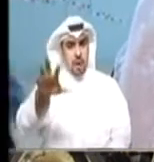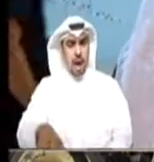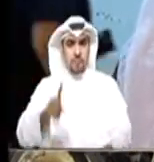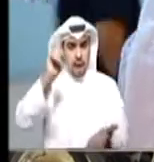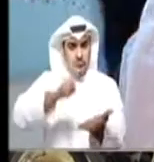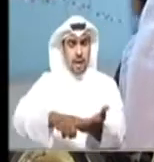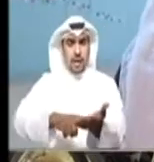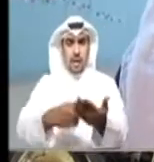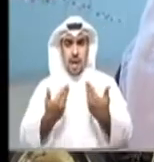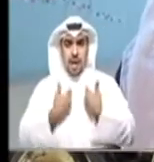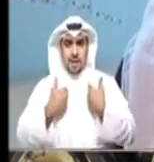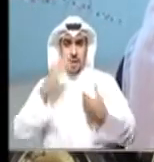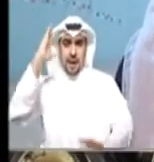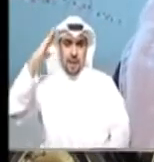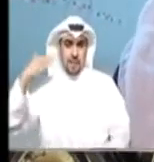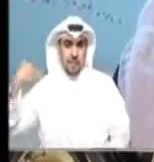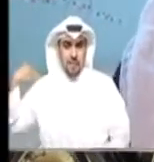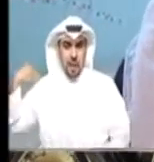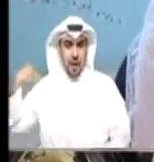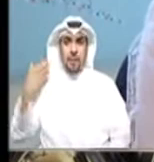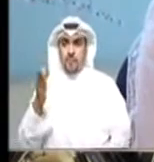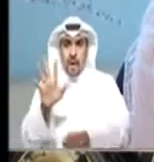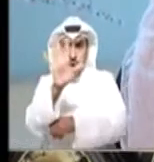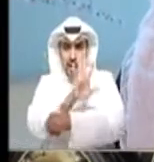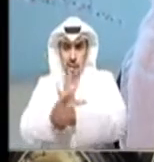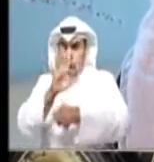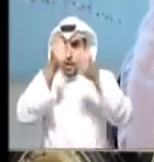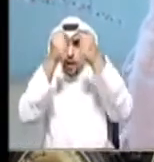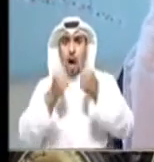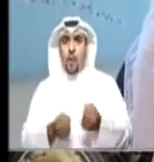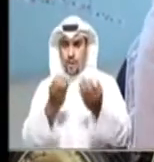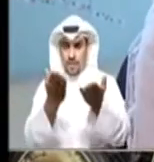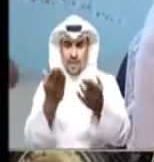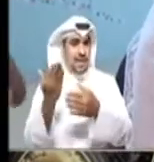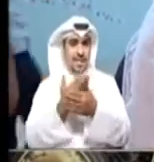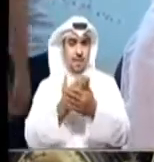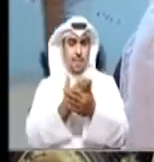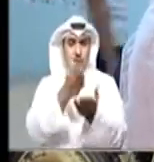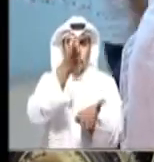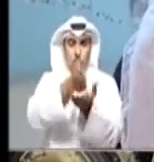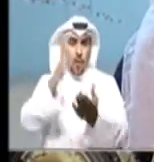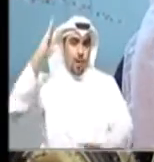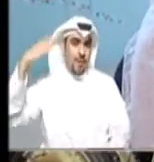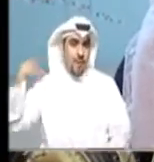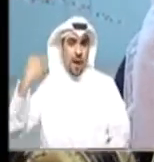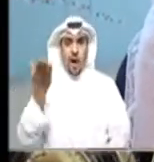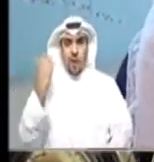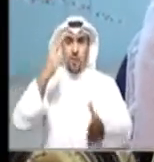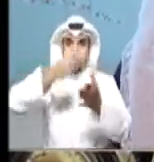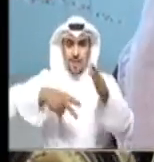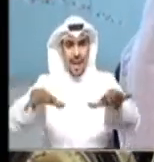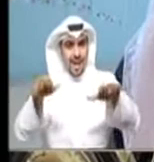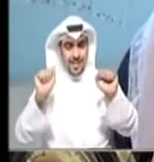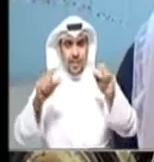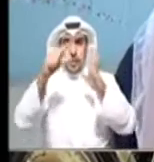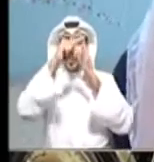في هذا العمل عقب ما نالت حقوقها وشرع لها الدستور، فأكيد انتخاب